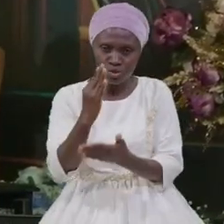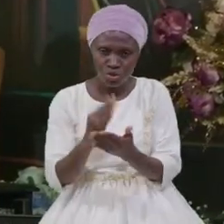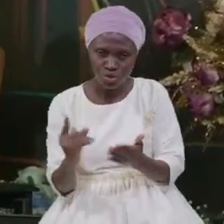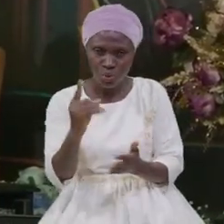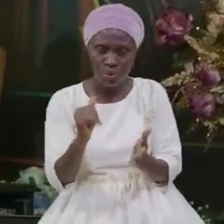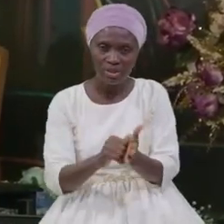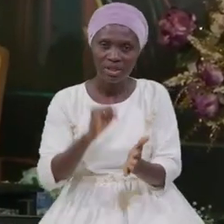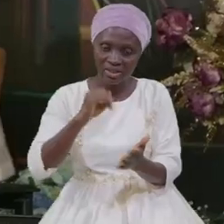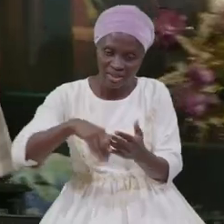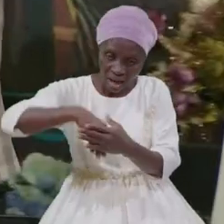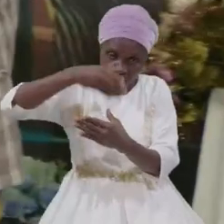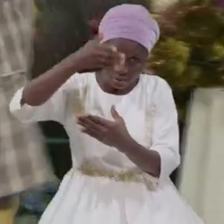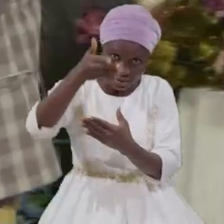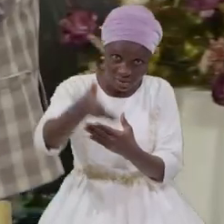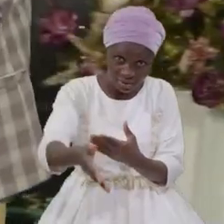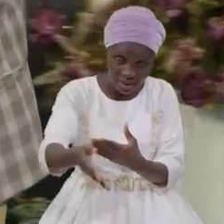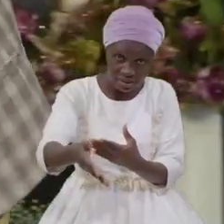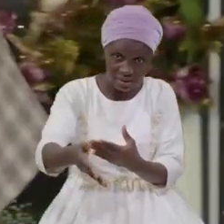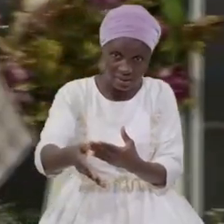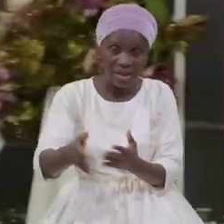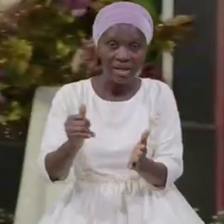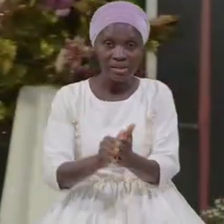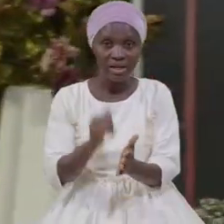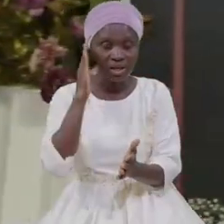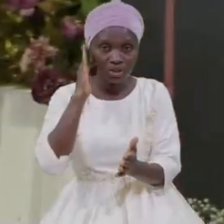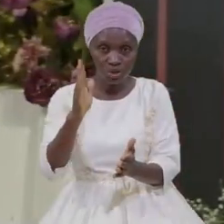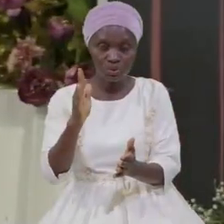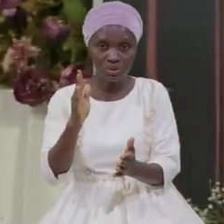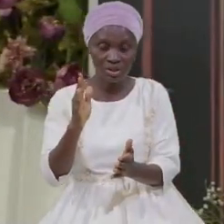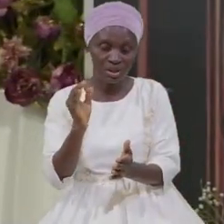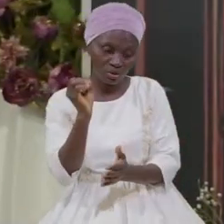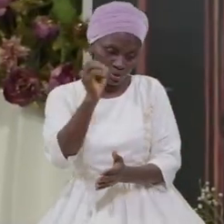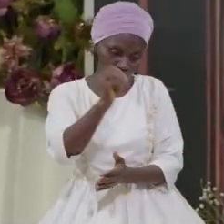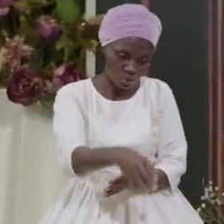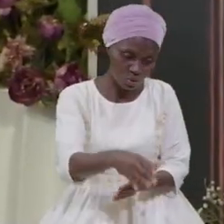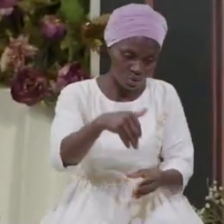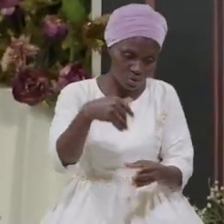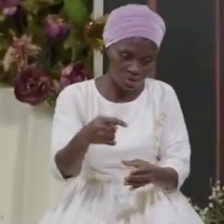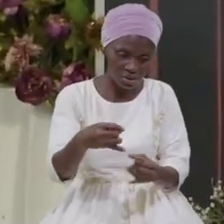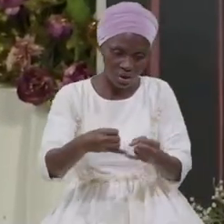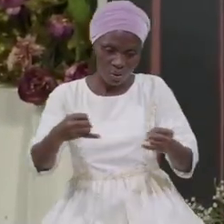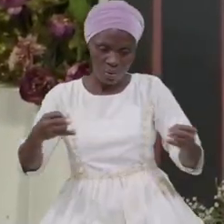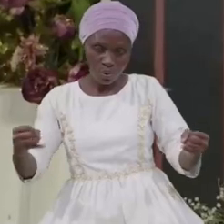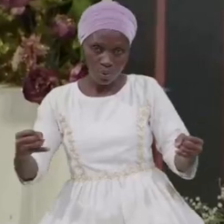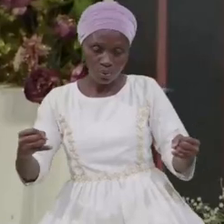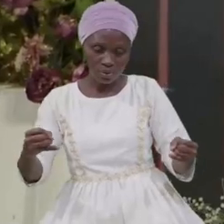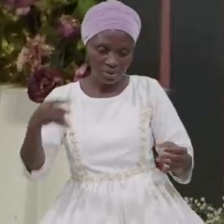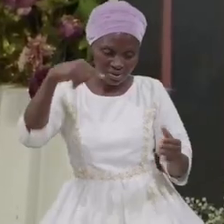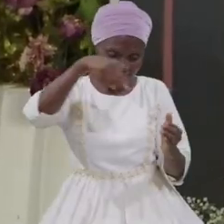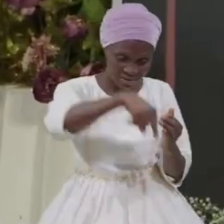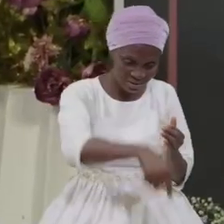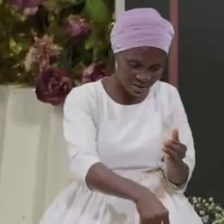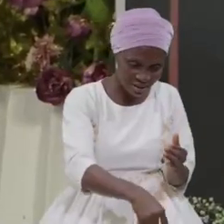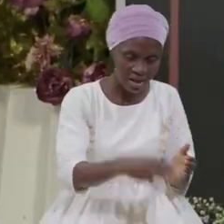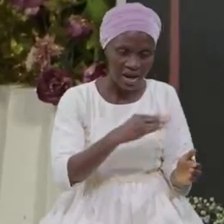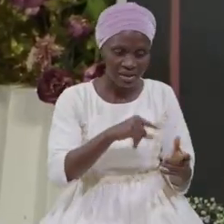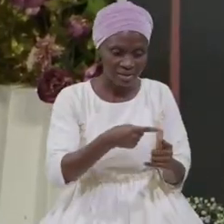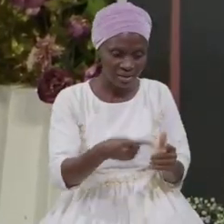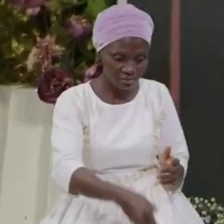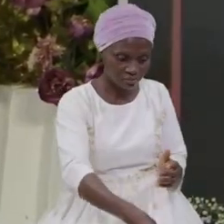Hors du puits, qui va lancer la corde et dise, tiens la corde et il te